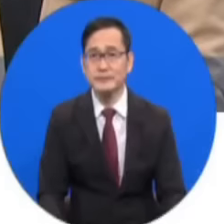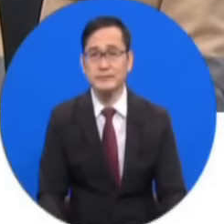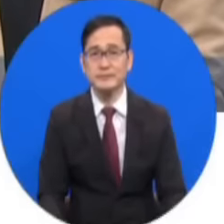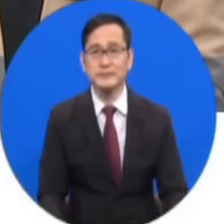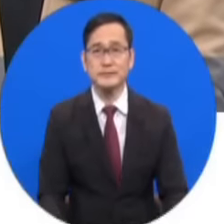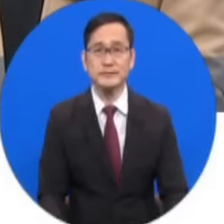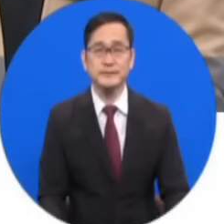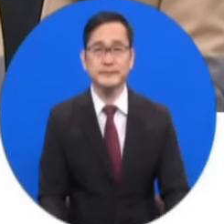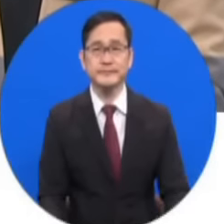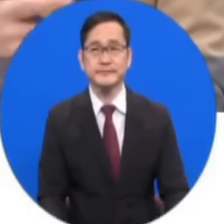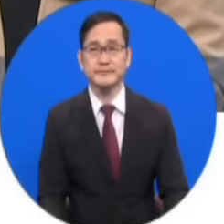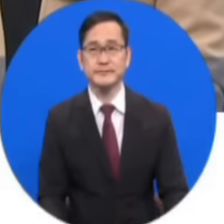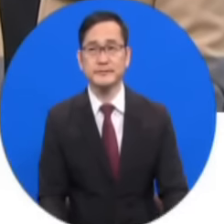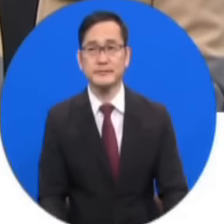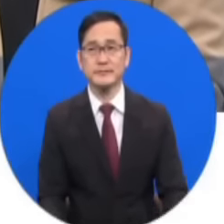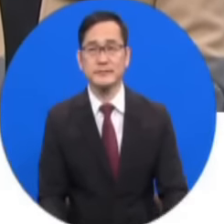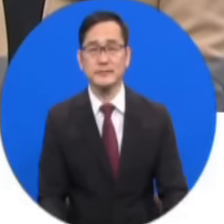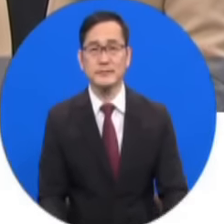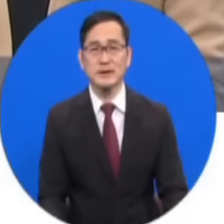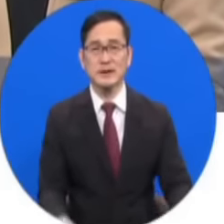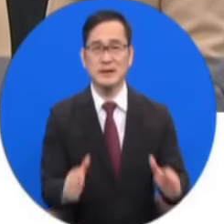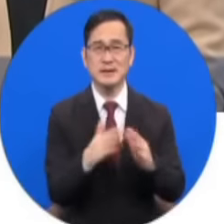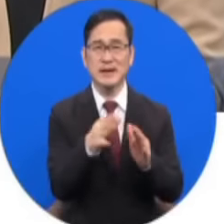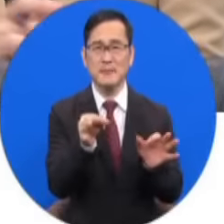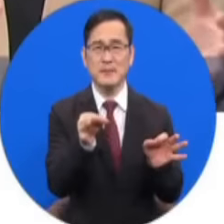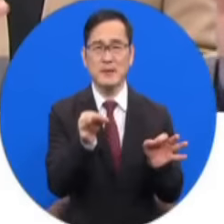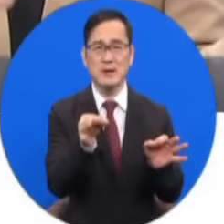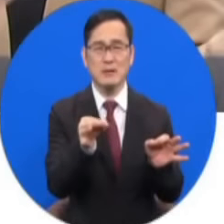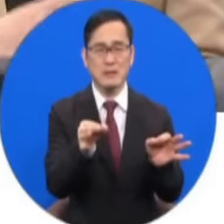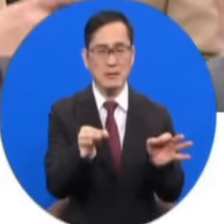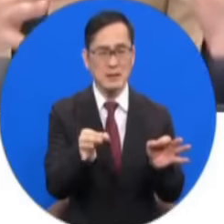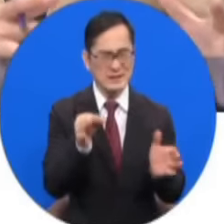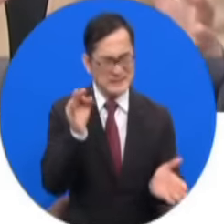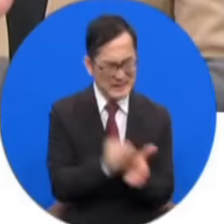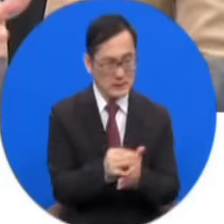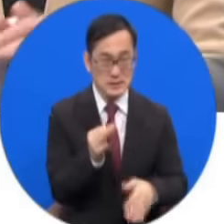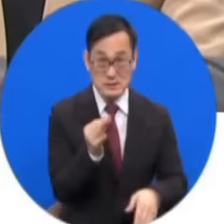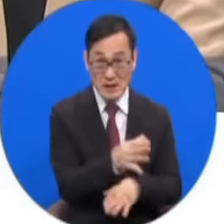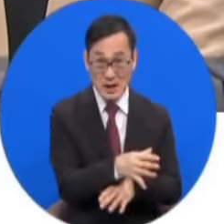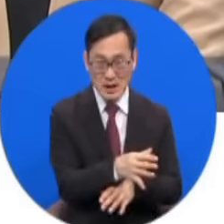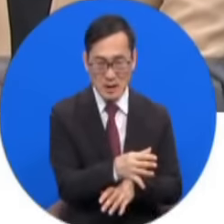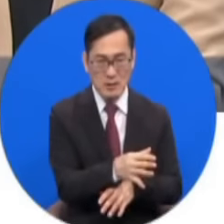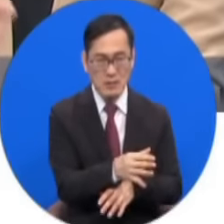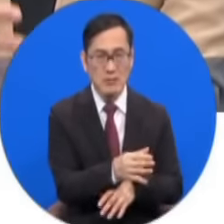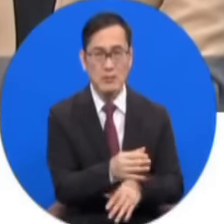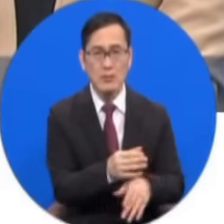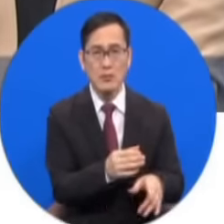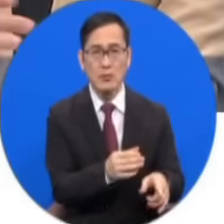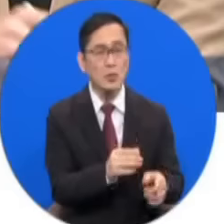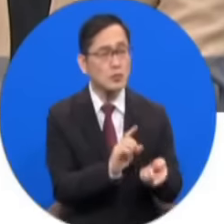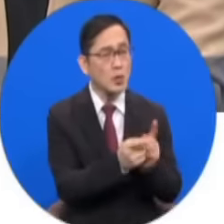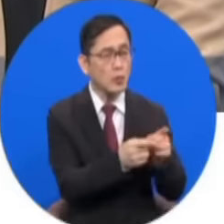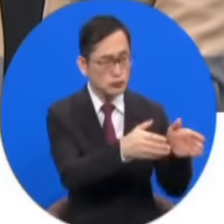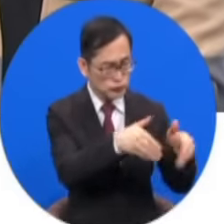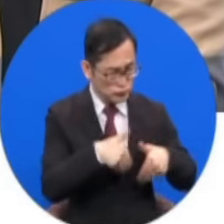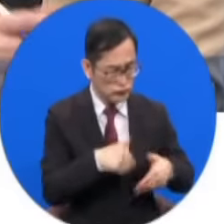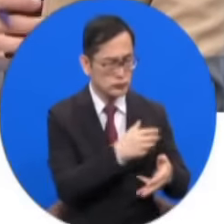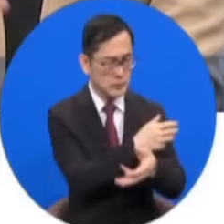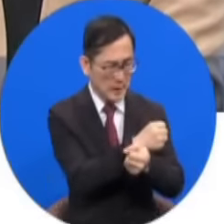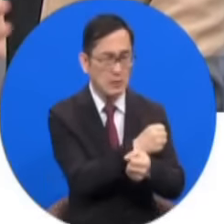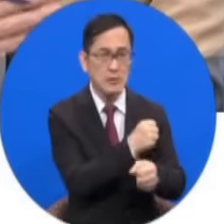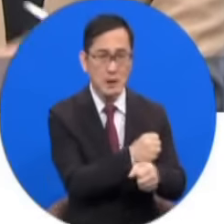없는 금액으로 했다라고 하면 문제를 삼을 수 있겠지만 그것이 아니라 일단 오랜 시간 동안 유대 관계를 쌓아온 사람들 간의 관계였기